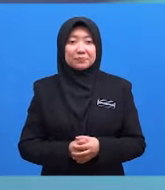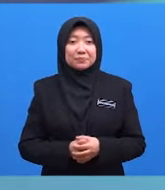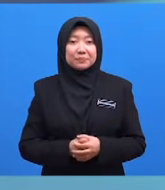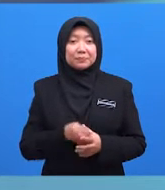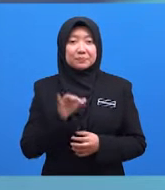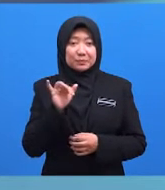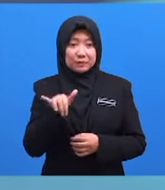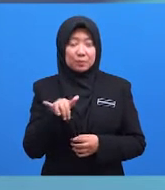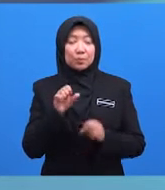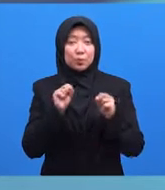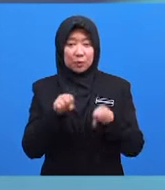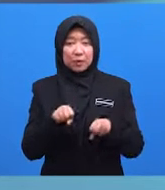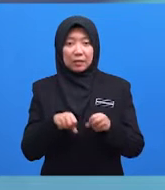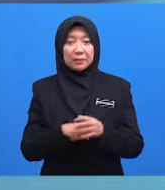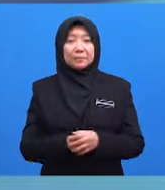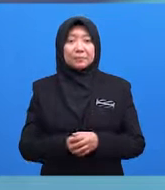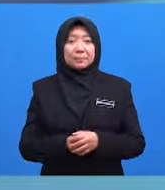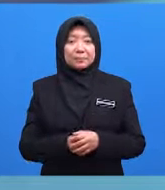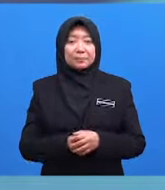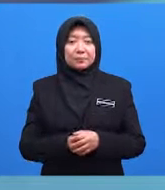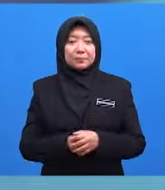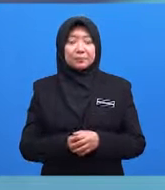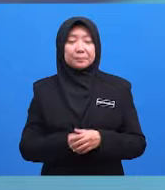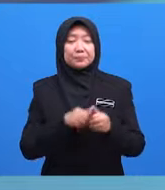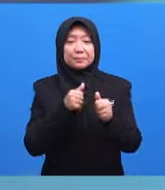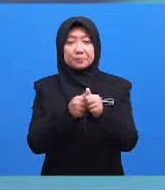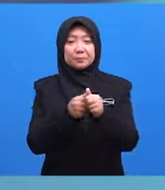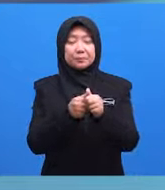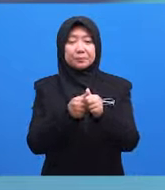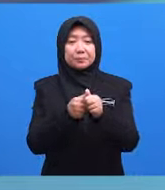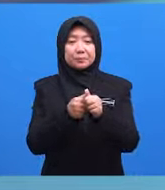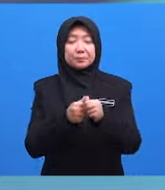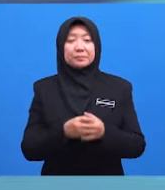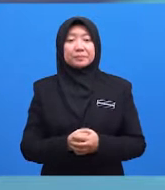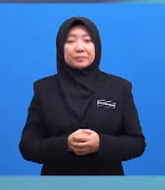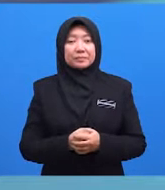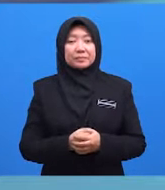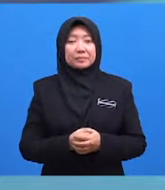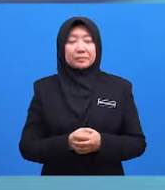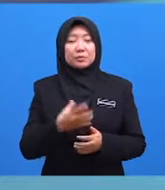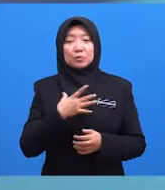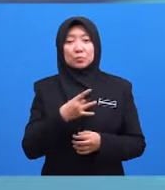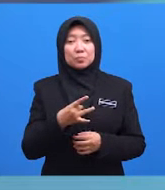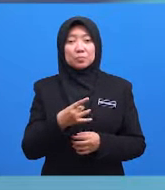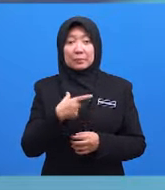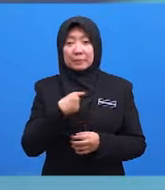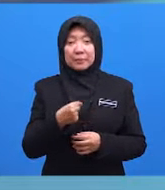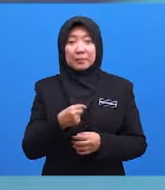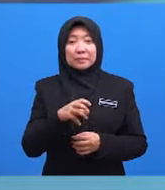Ya, boleh. Ia bergantung kepada selera atau kegemaran